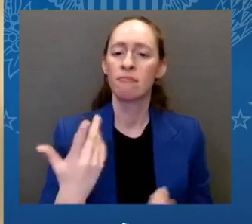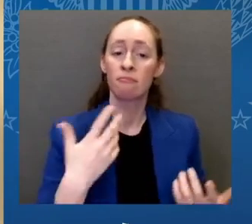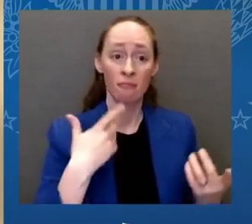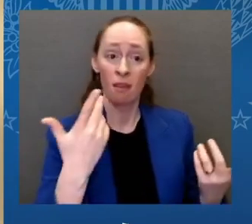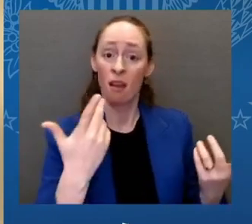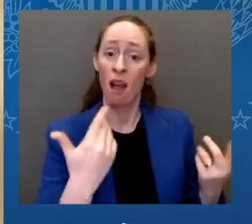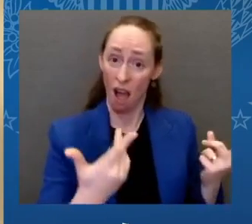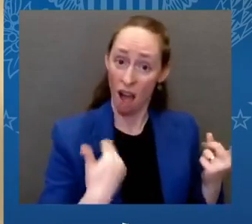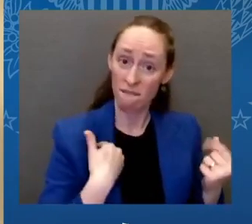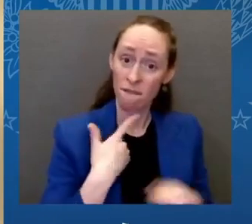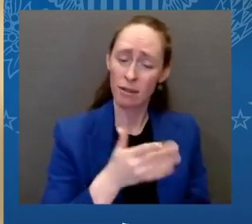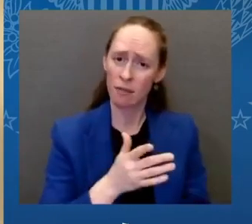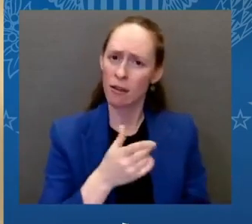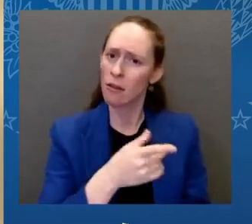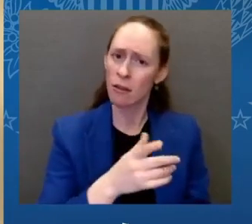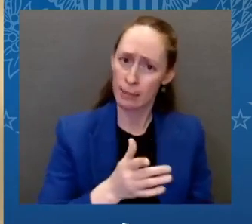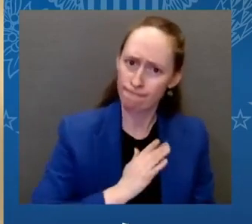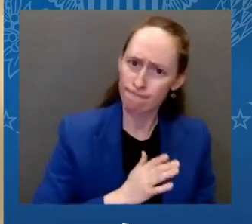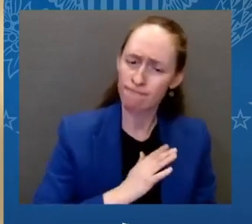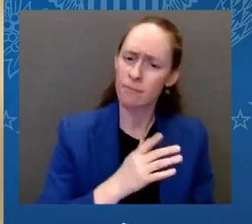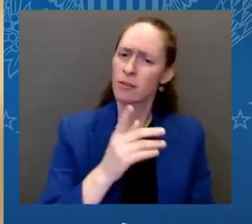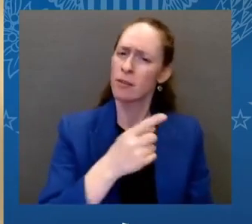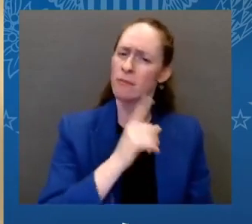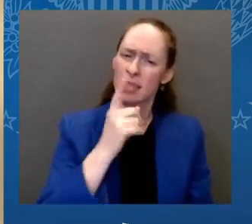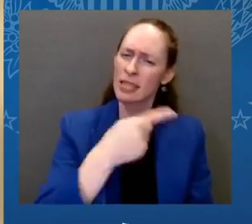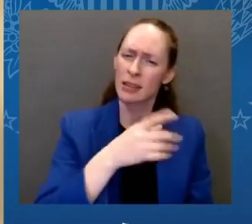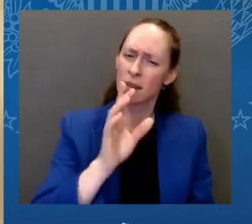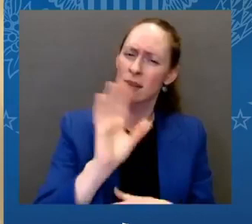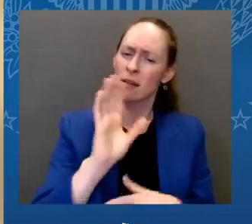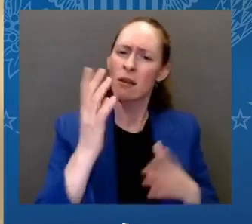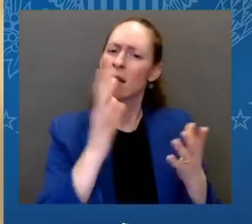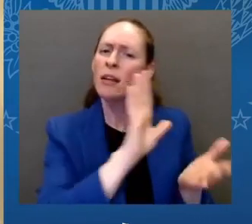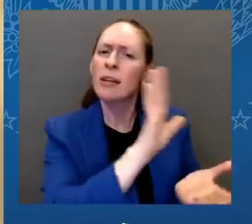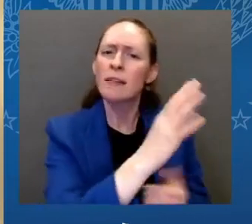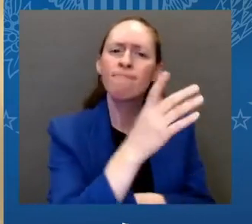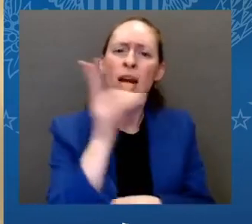і його держави. Тому це його вправа.